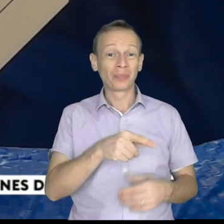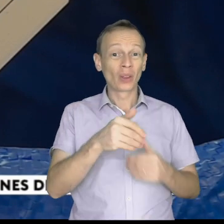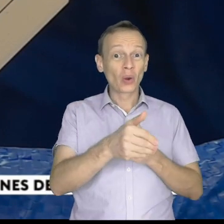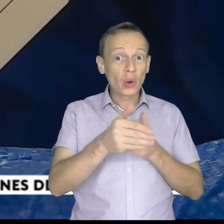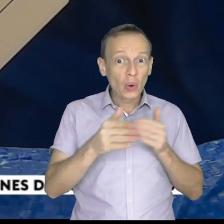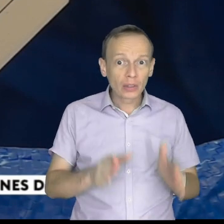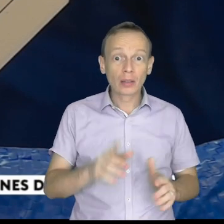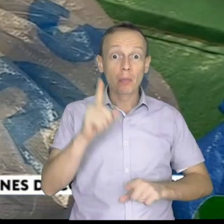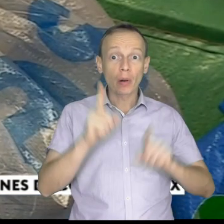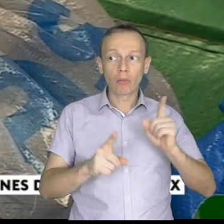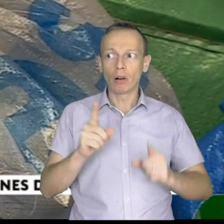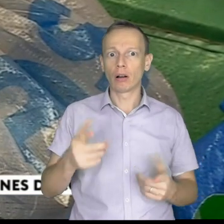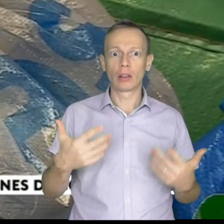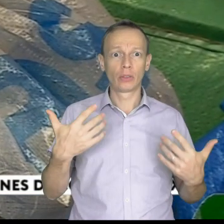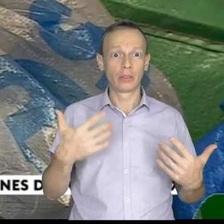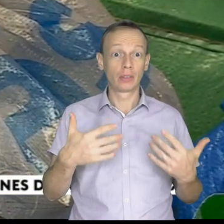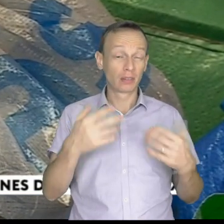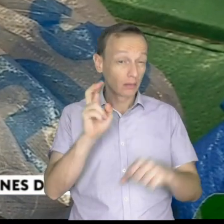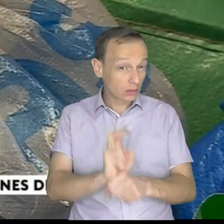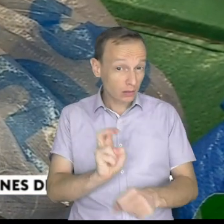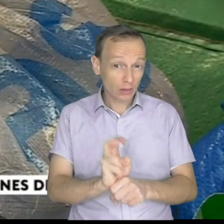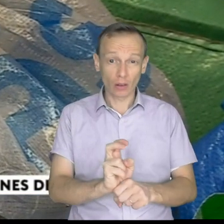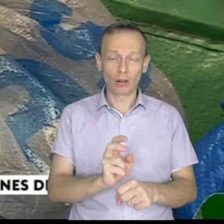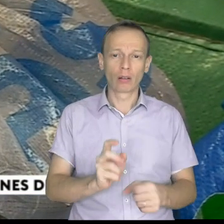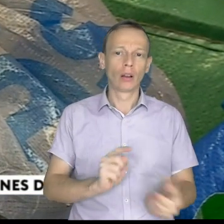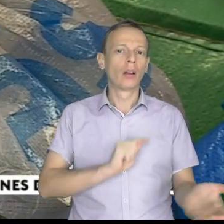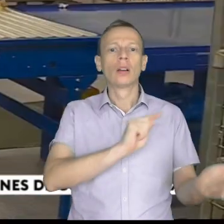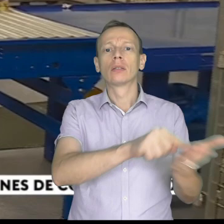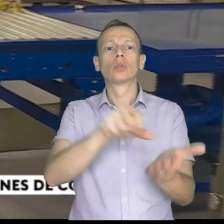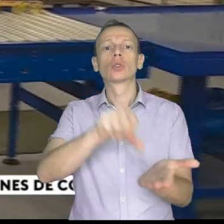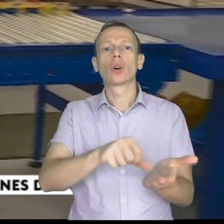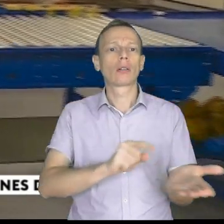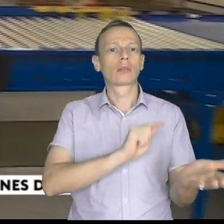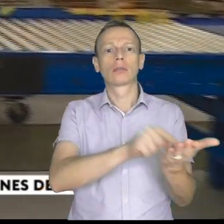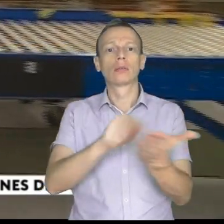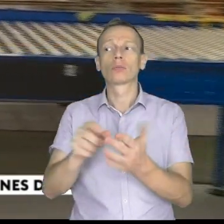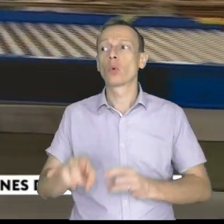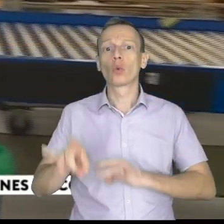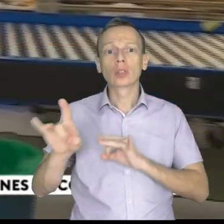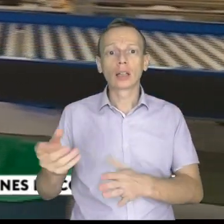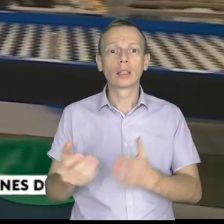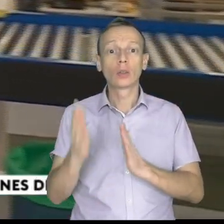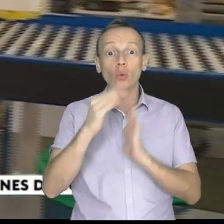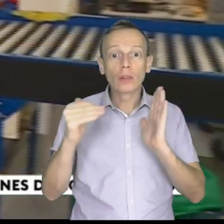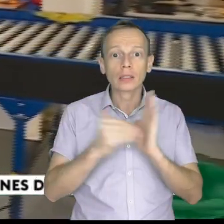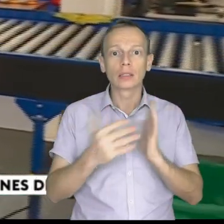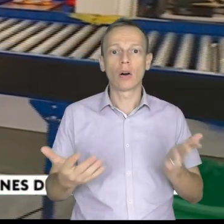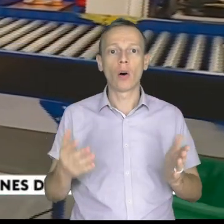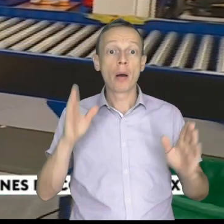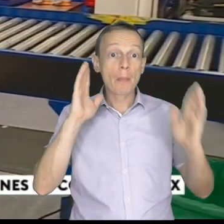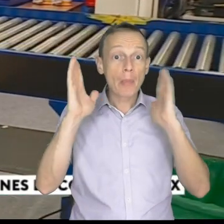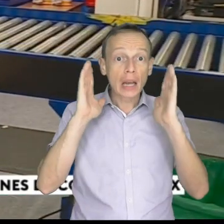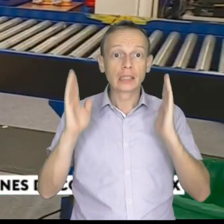pour certains sont arrivés depuis, sont stockés dans différents centres de tri en Australie, en Nouvelle-Zélande, en